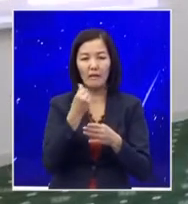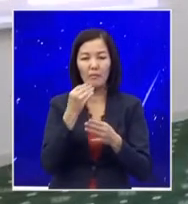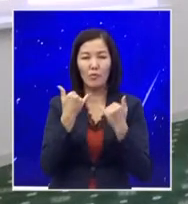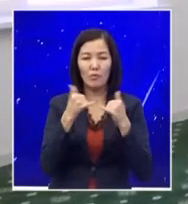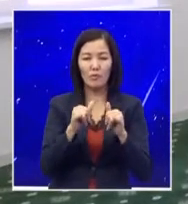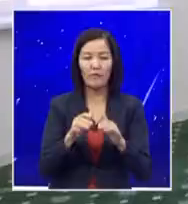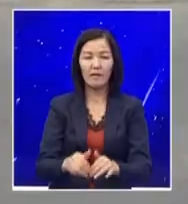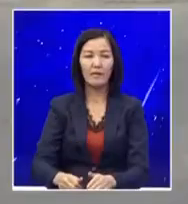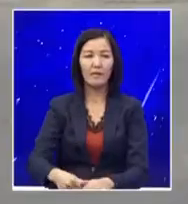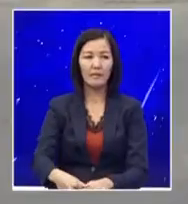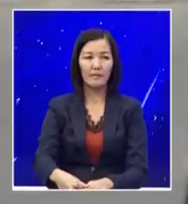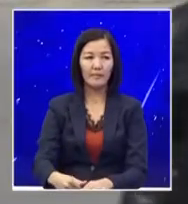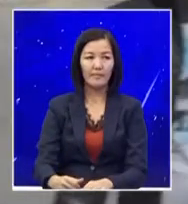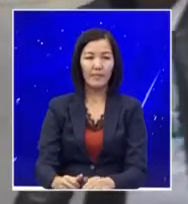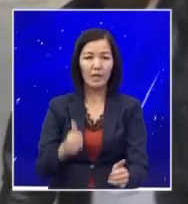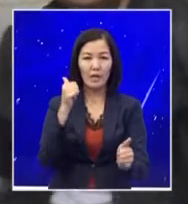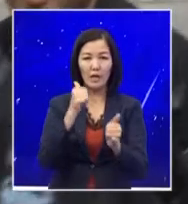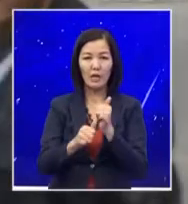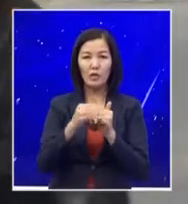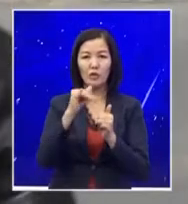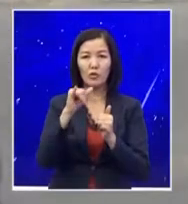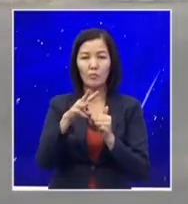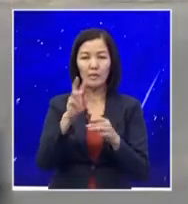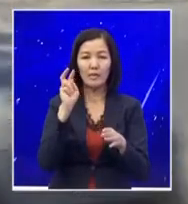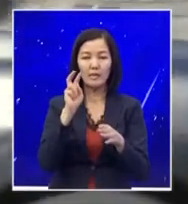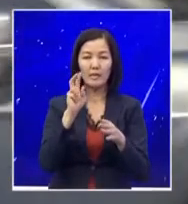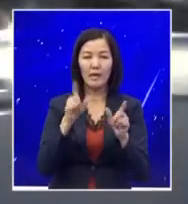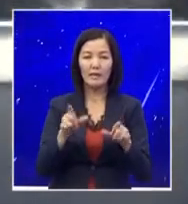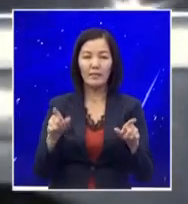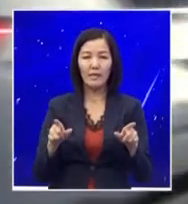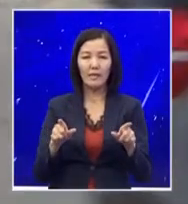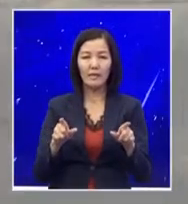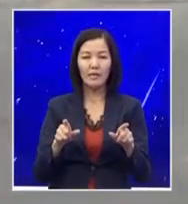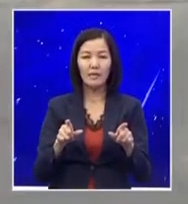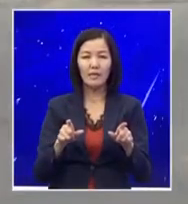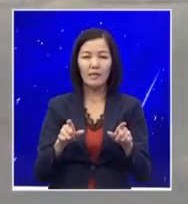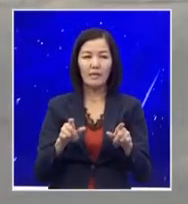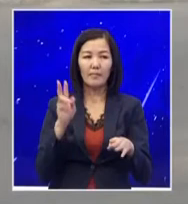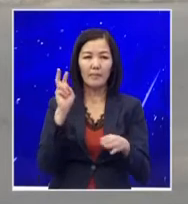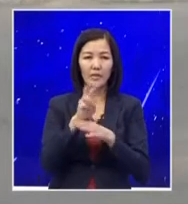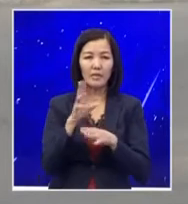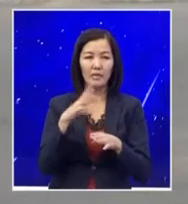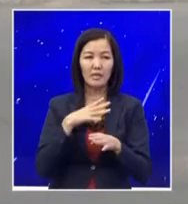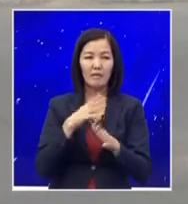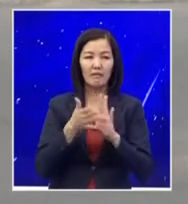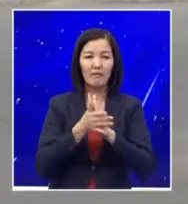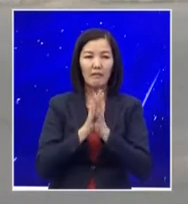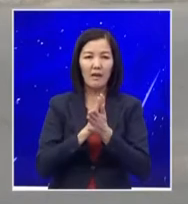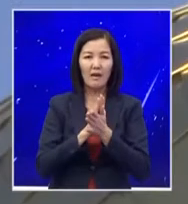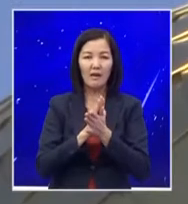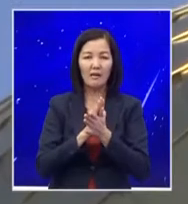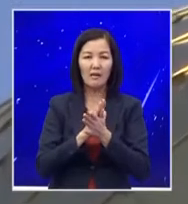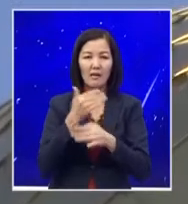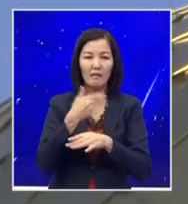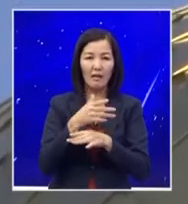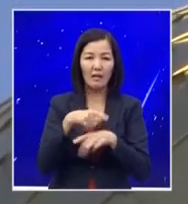тұр. Жұма сайын жамағатымыз сыймай жағы жұма сайын. Тар болып, сыртқа қадайын шығып